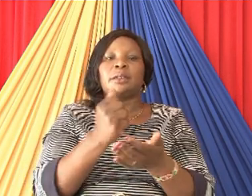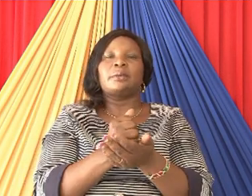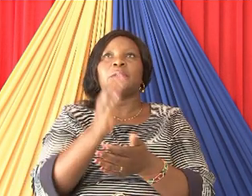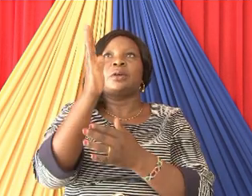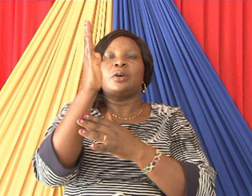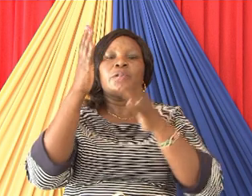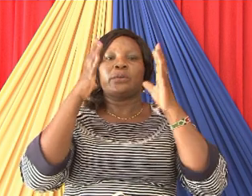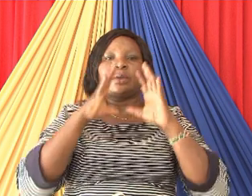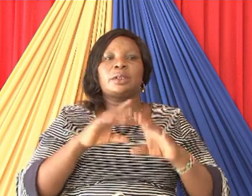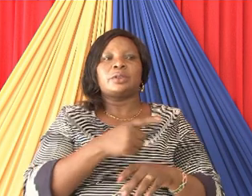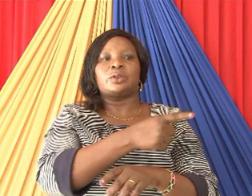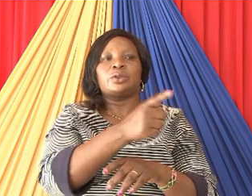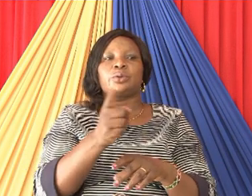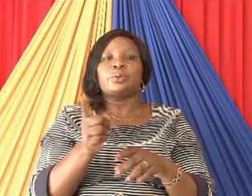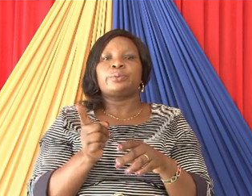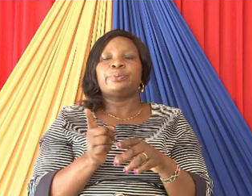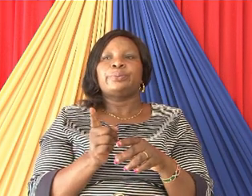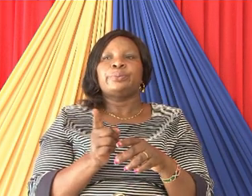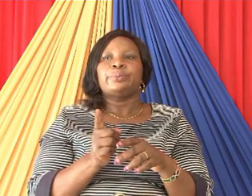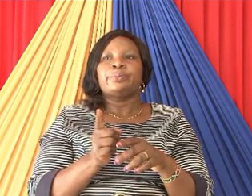you. Na